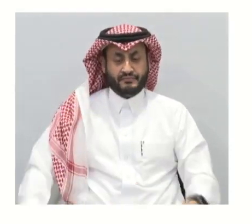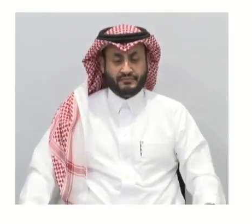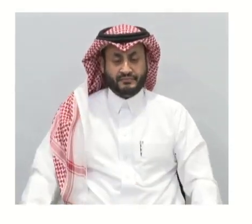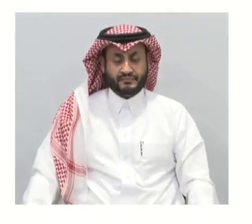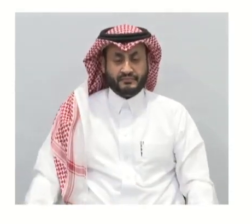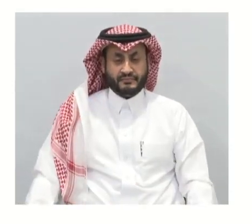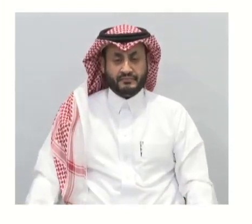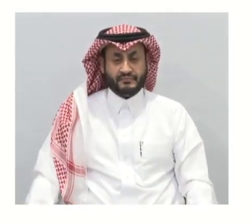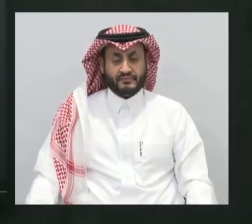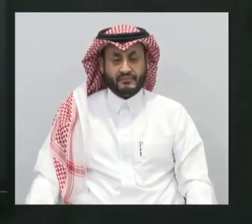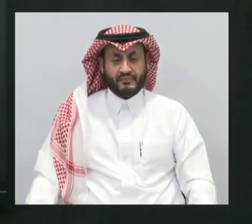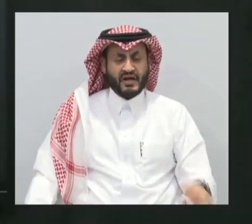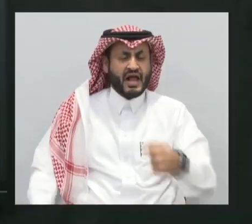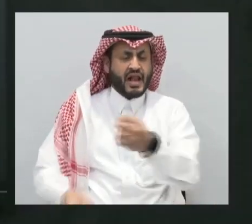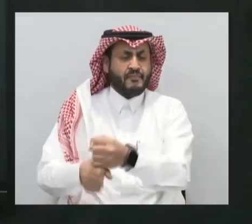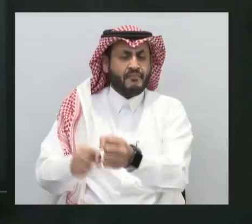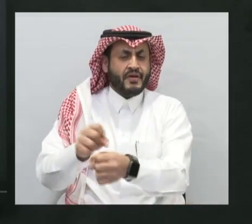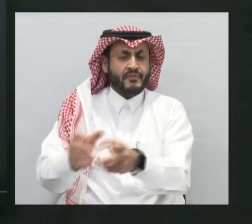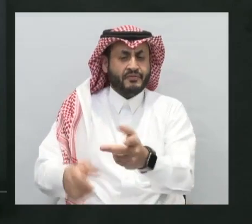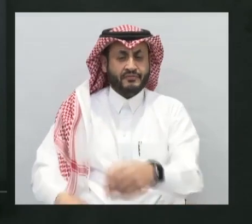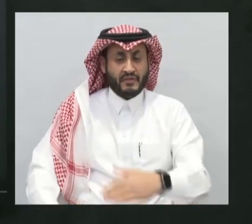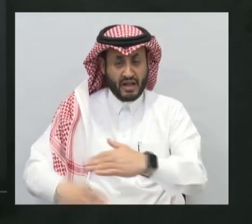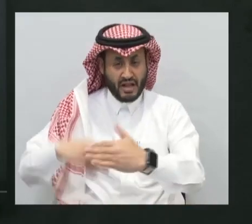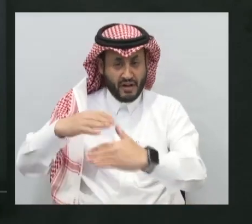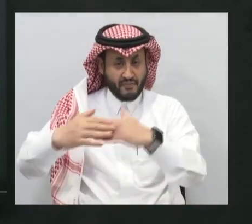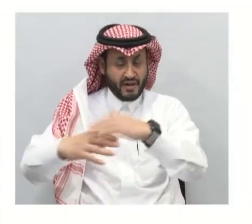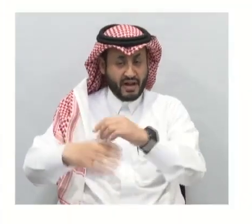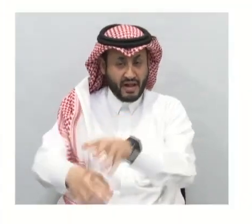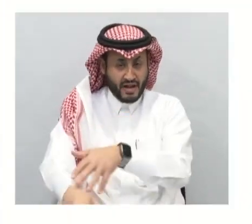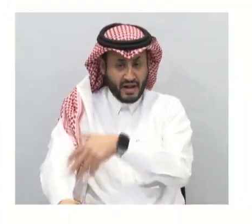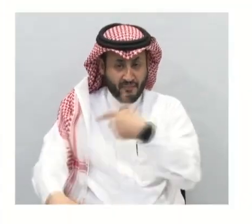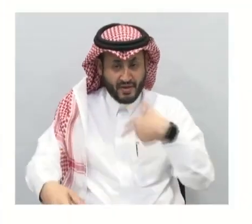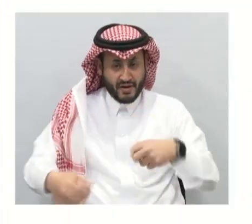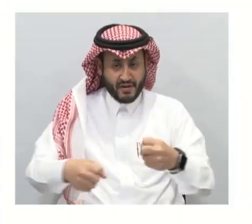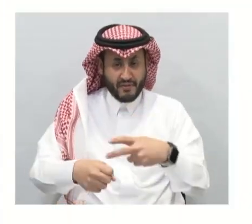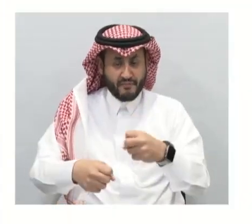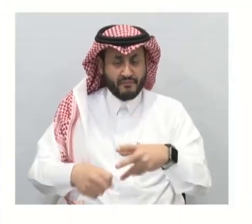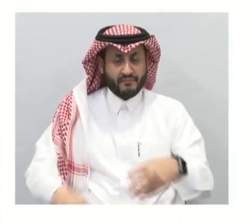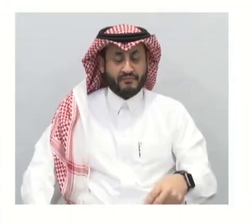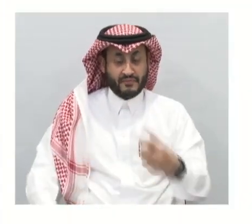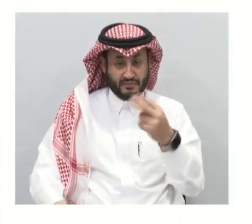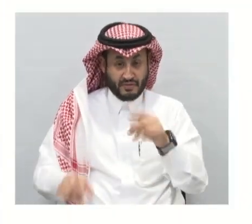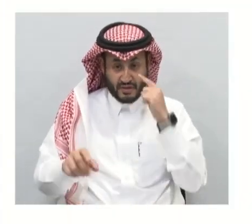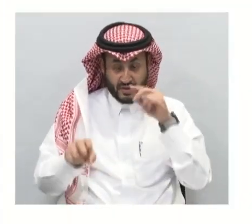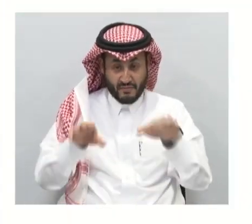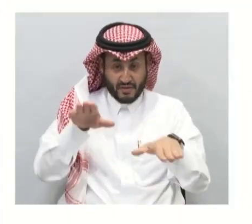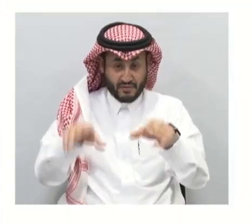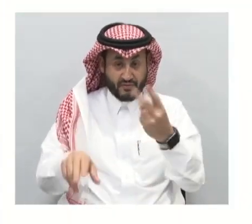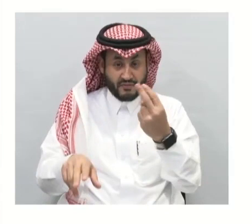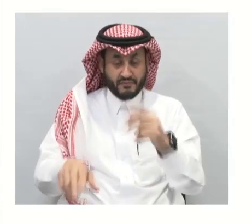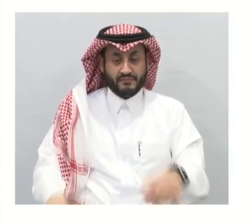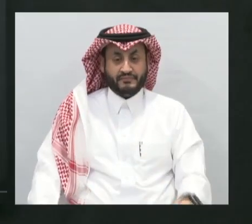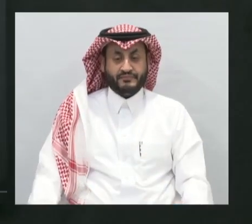ما هو تركيب الجهاز العصبي نراجعه سويا ذكرنا ان الجهاز العصبي جزئين الجهاز العصبي